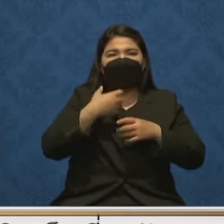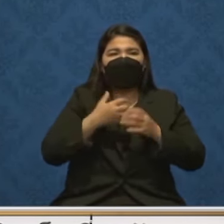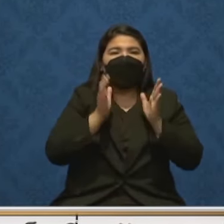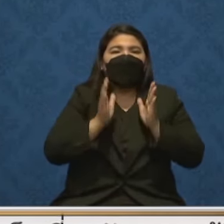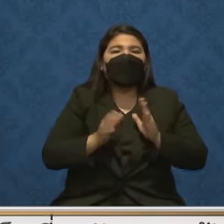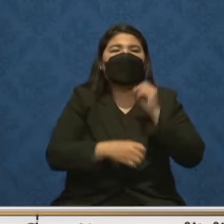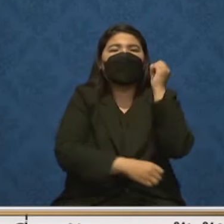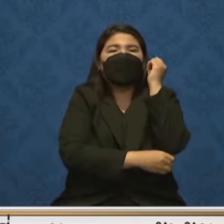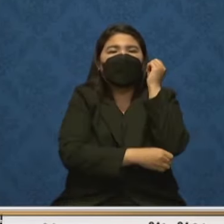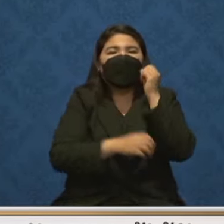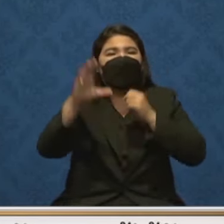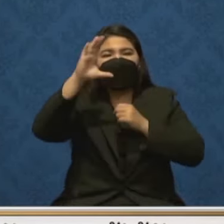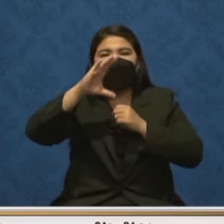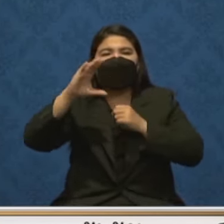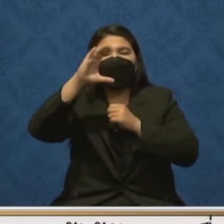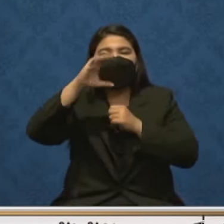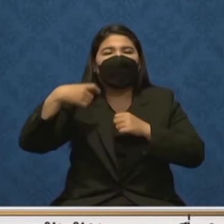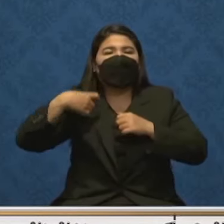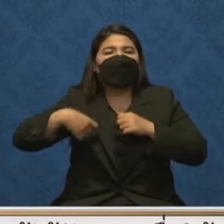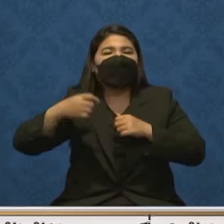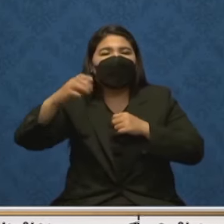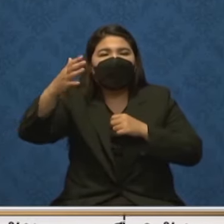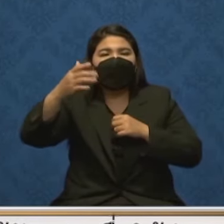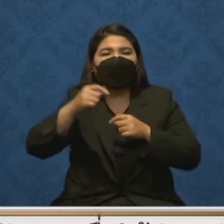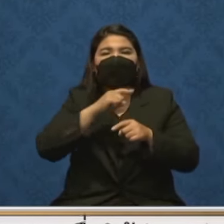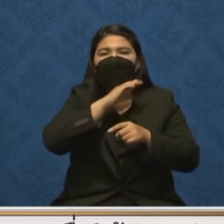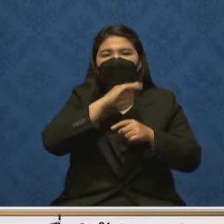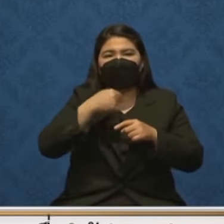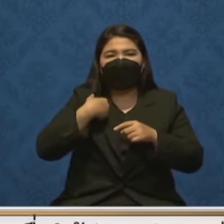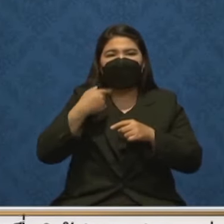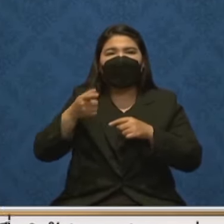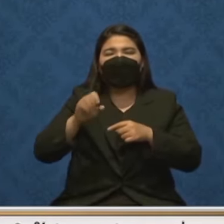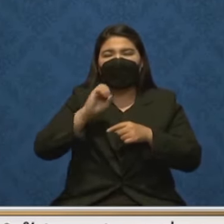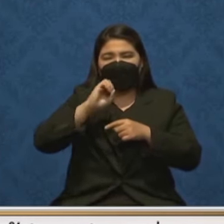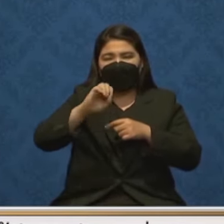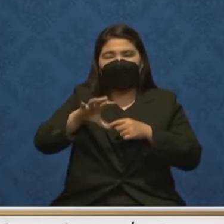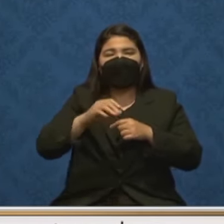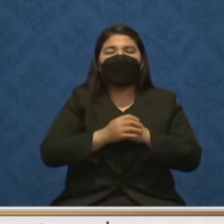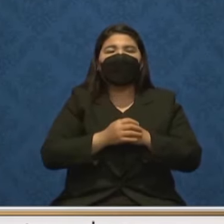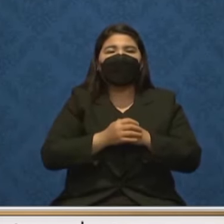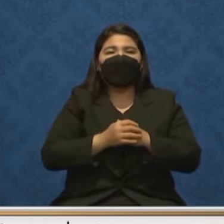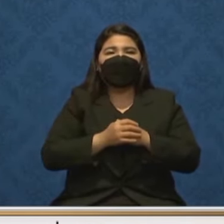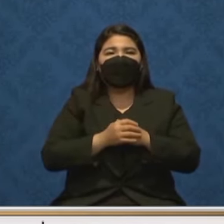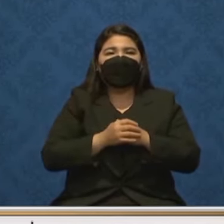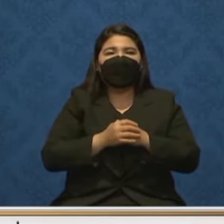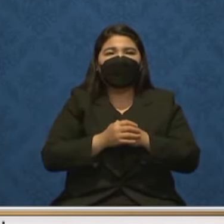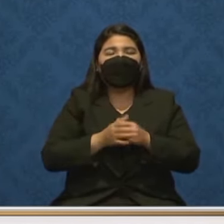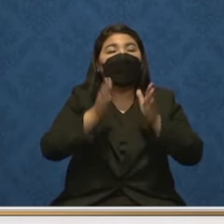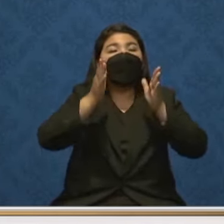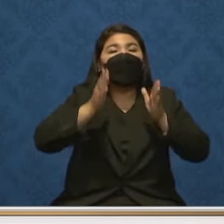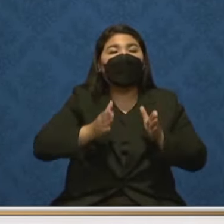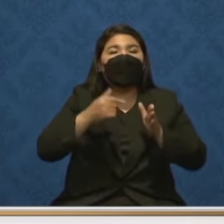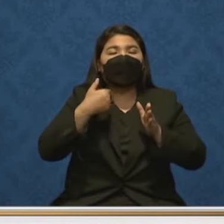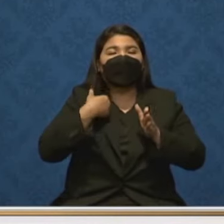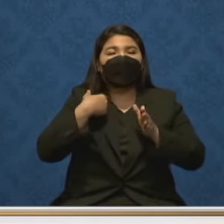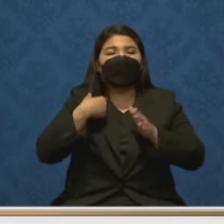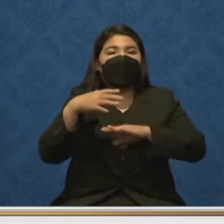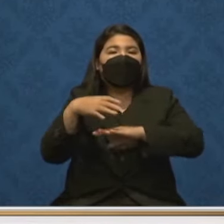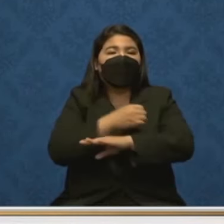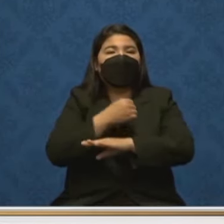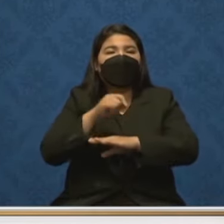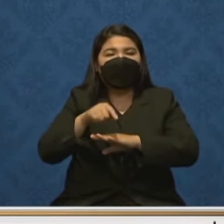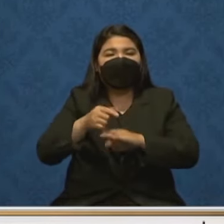ไม่มีปัญญาจะหาทนายความคนที่ถูกหรอกบอกให้รับสารภาพไปก่อนและที่สำคัญคนที่ถูกคดีการเมืองที่